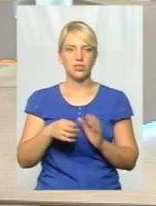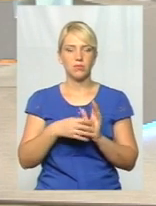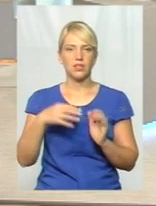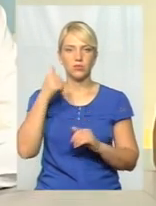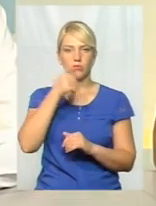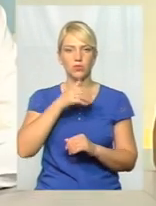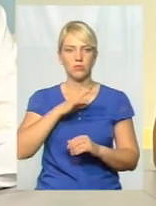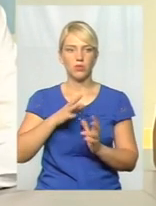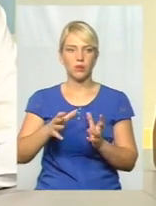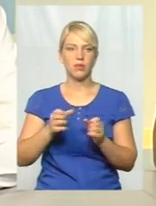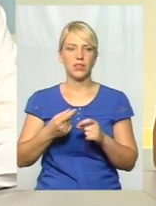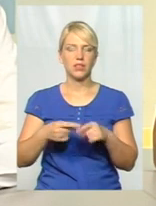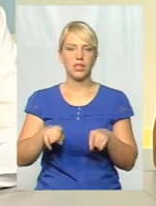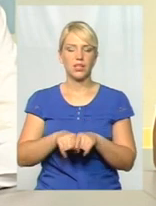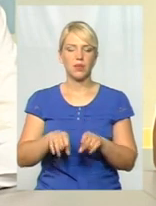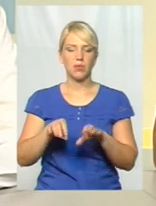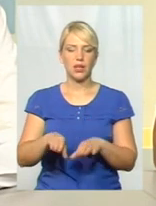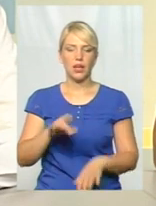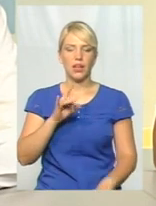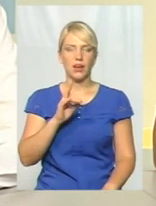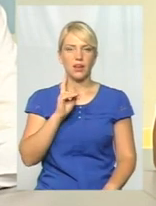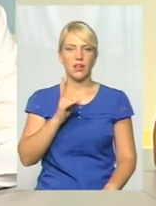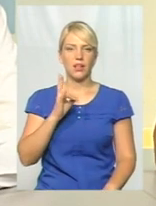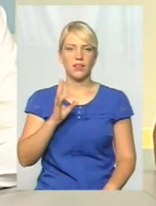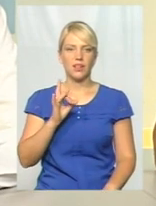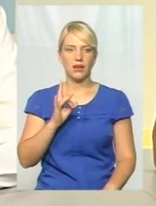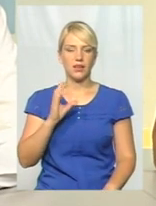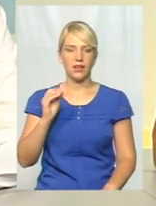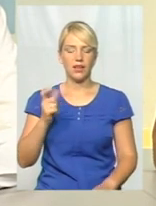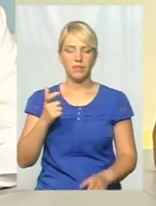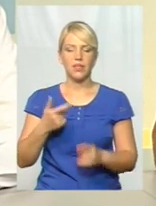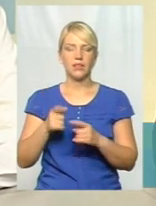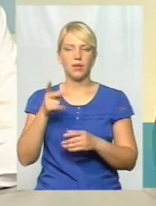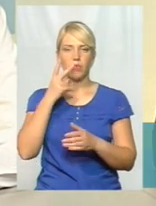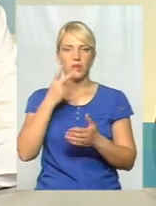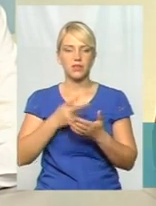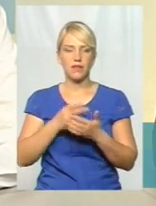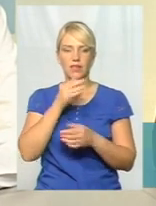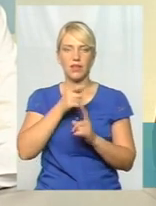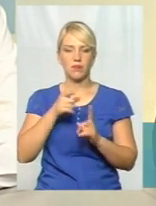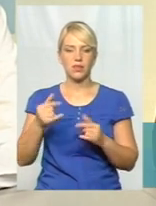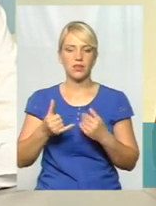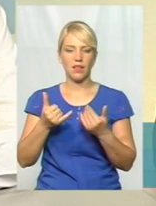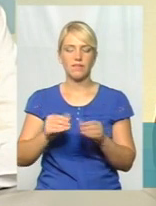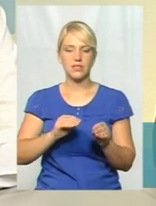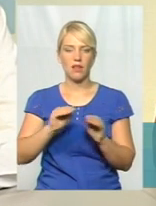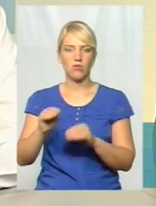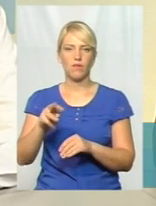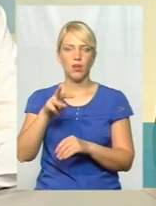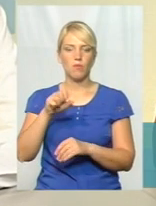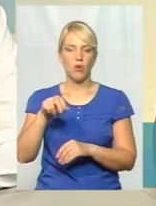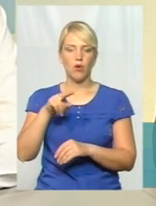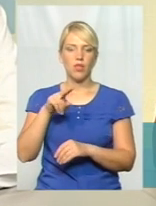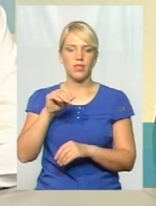2015 році була прийнята дана постанова НКРЕ, там передбачалось ряд термінів для встановлення модемів в залежності від